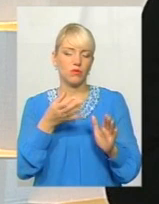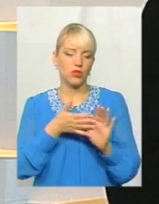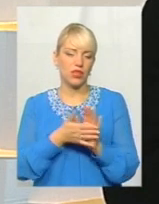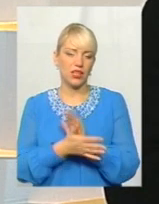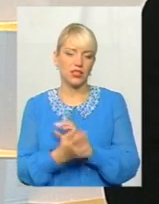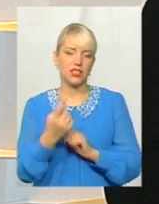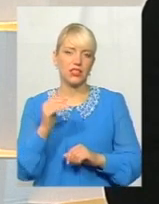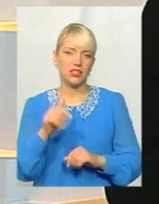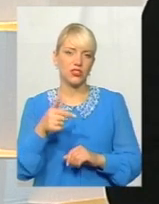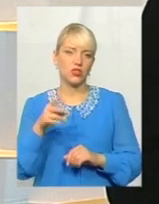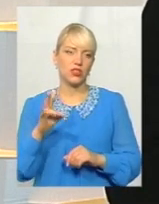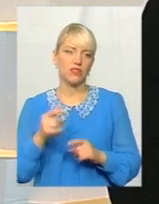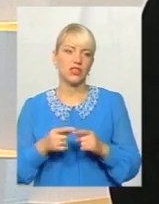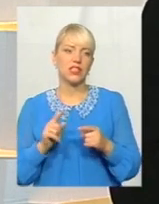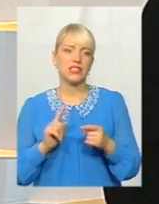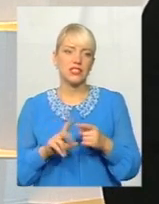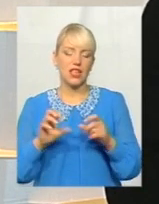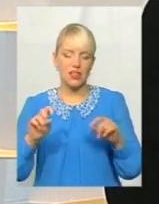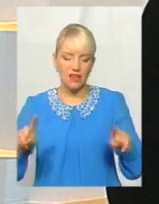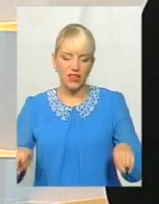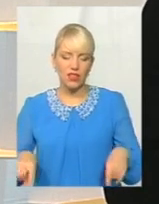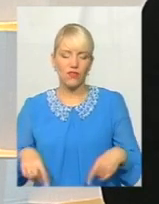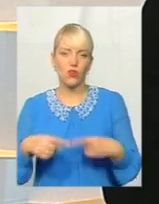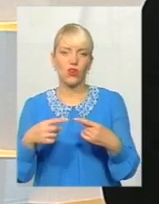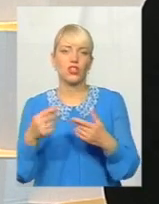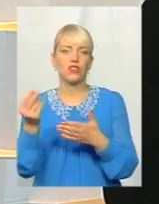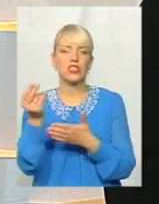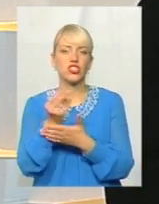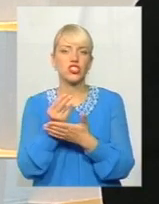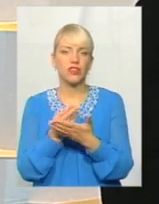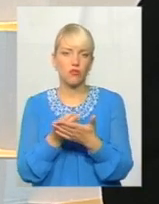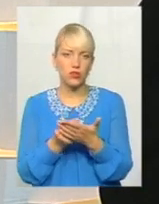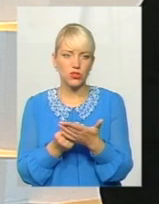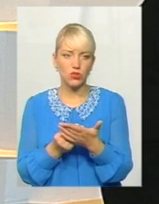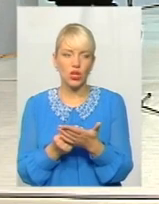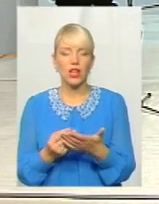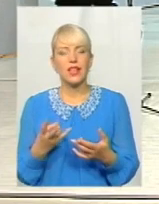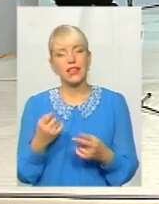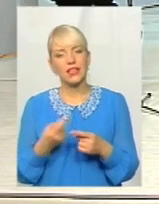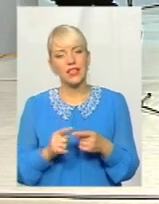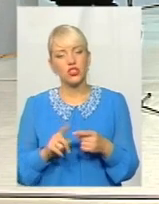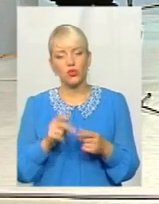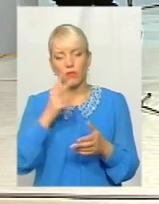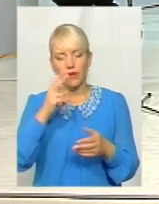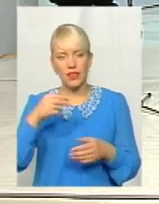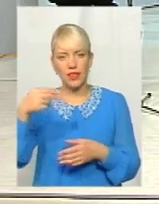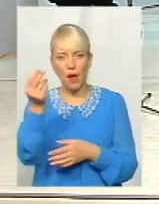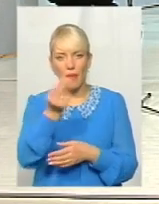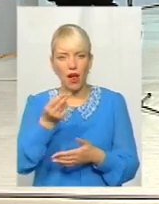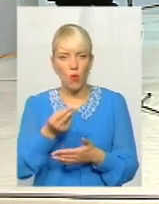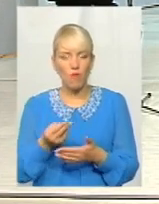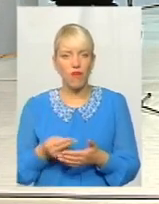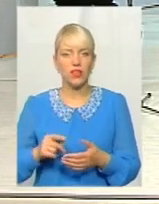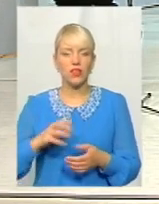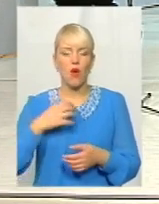цього живопису декоративного, на те, щоб показати, відмалювати